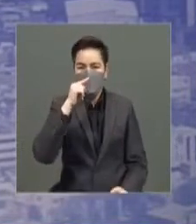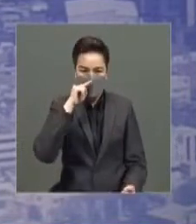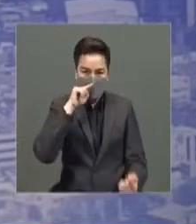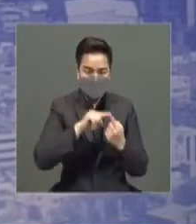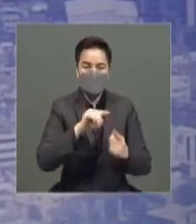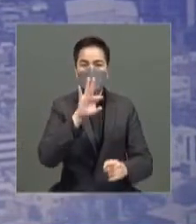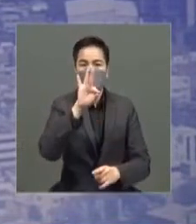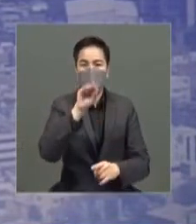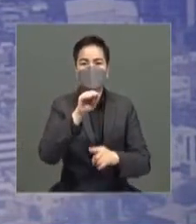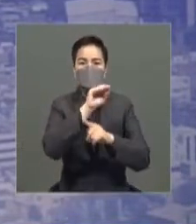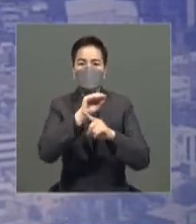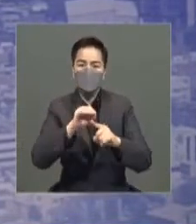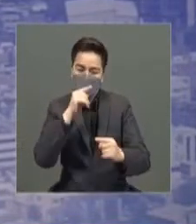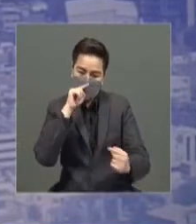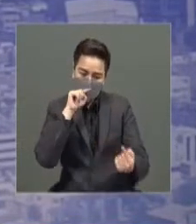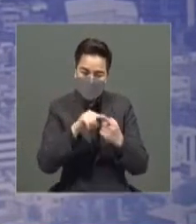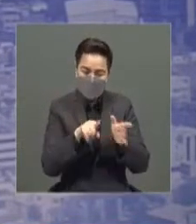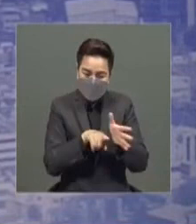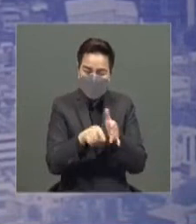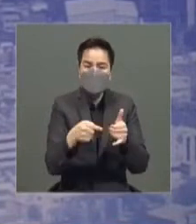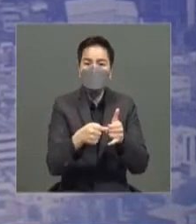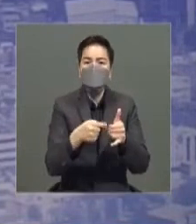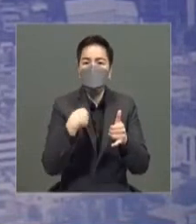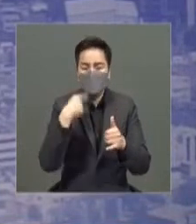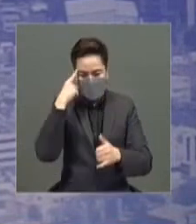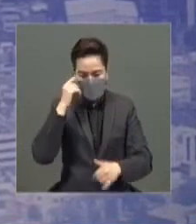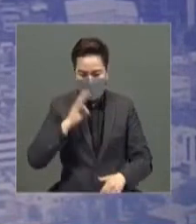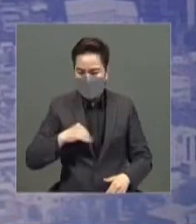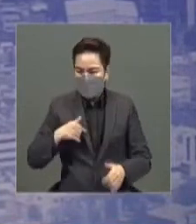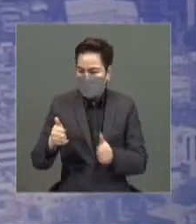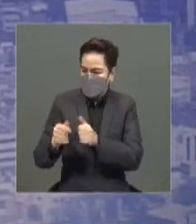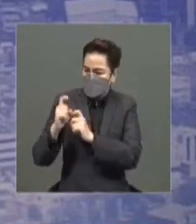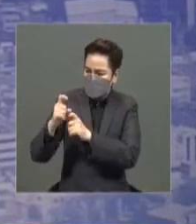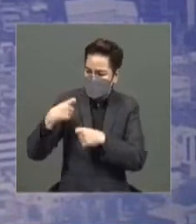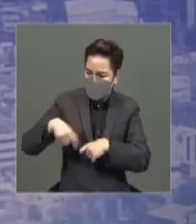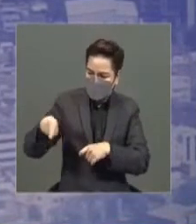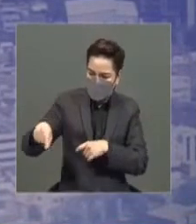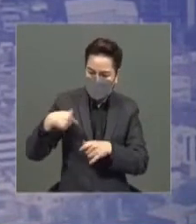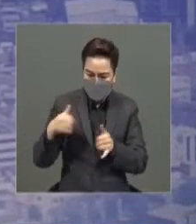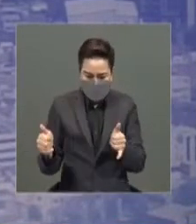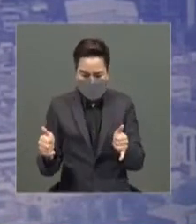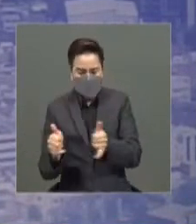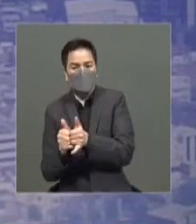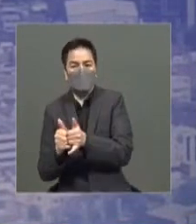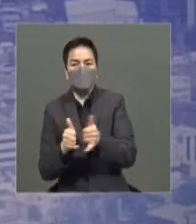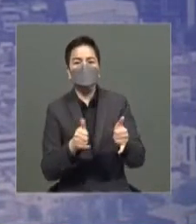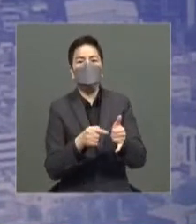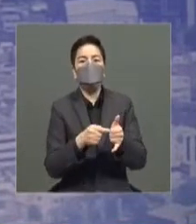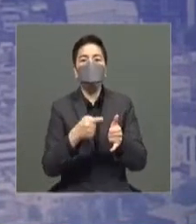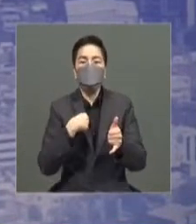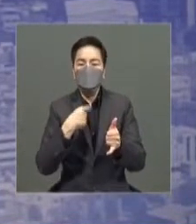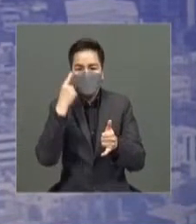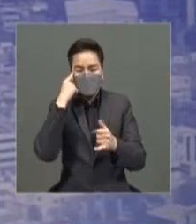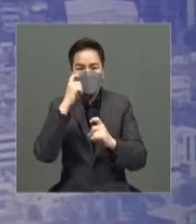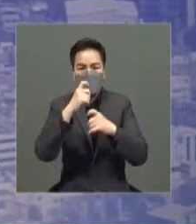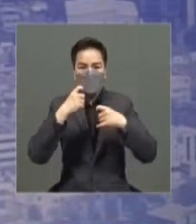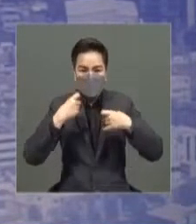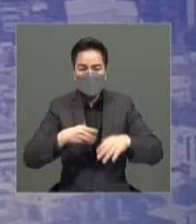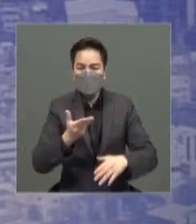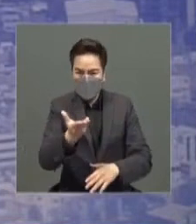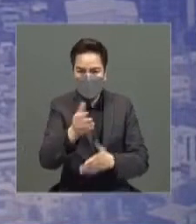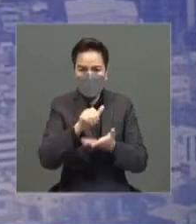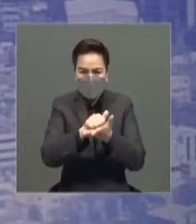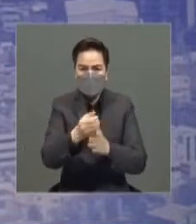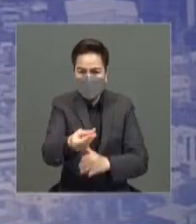ำ 90% จากการที่ผู้ติดเชื้อเนี่ยตระหนักว่าตัวเองเป็นผู้เสี่ยงมีประวัติสัมผัสผู้ติดเชื้อเข้าไป